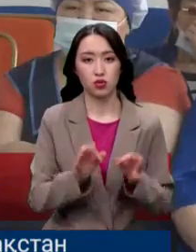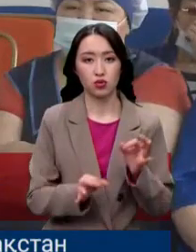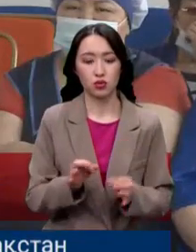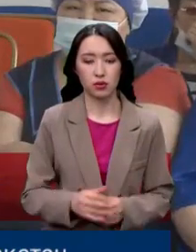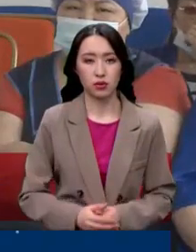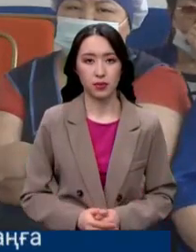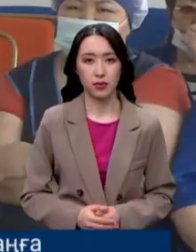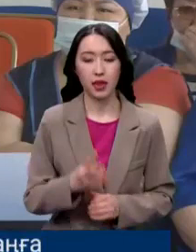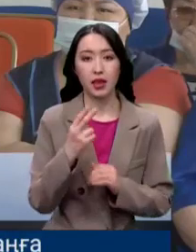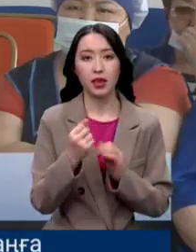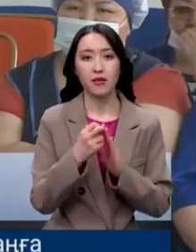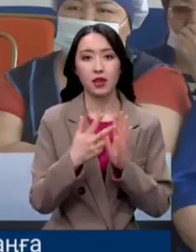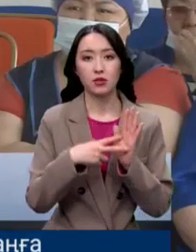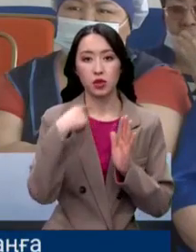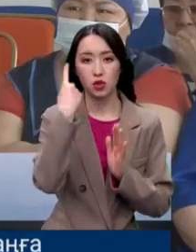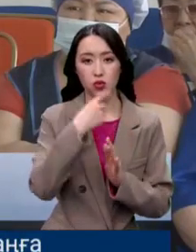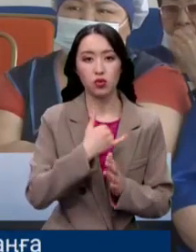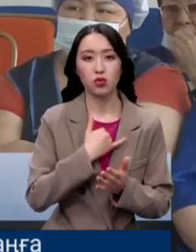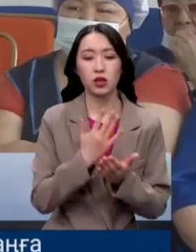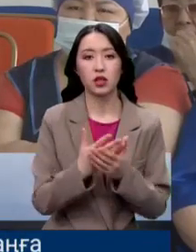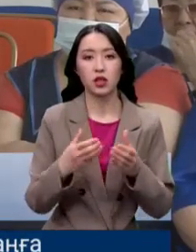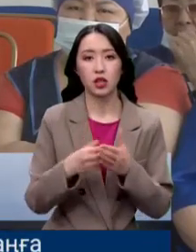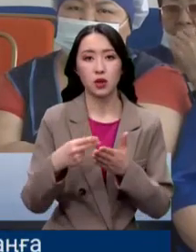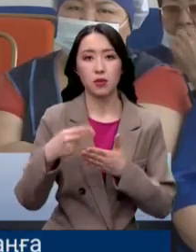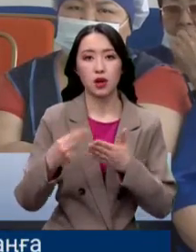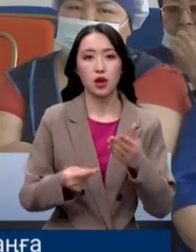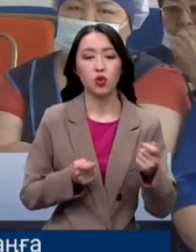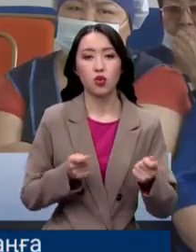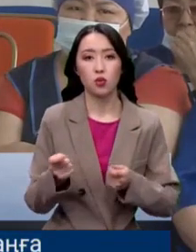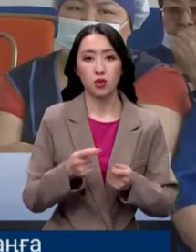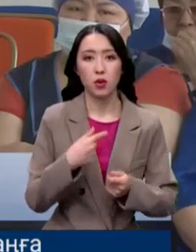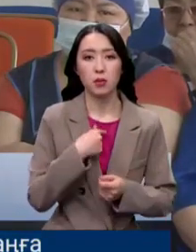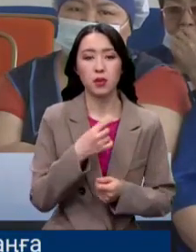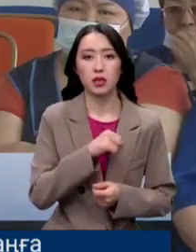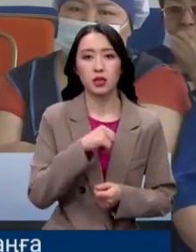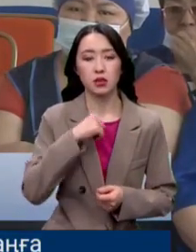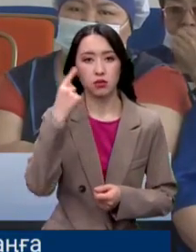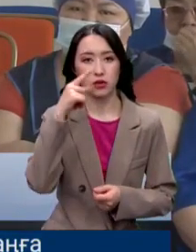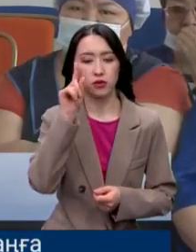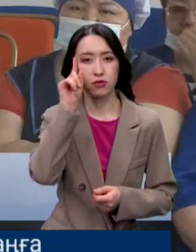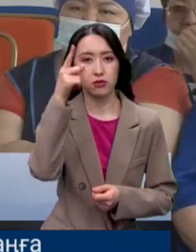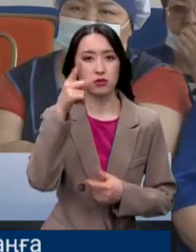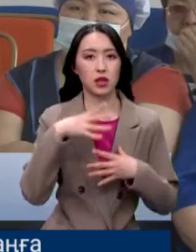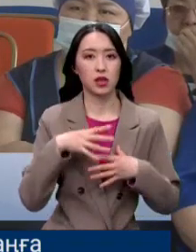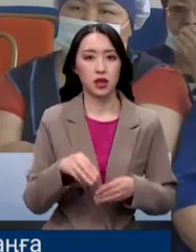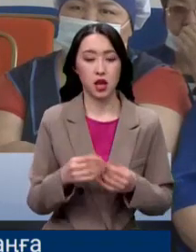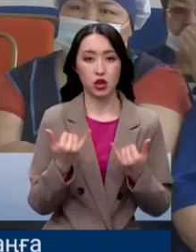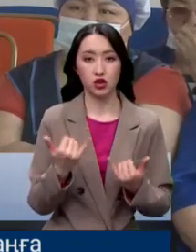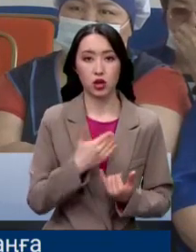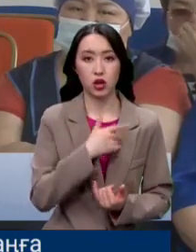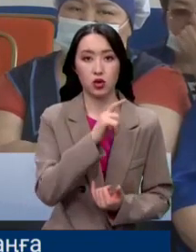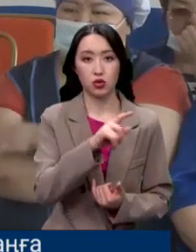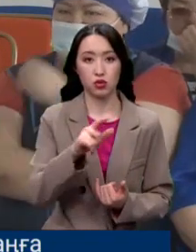На 2018 год у нас есть такая штатка, подписанная управлением. Мы же не от себя это сделали. А сейчас хотят у